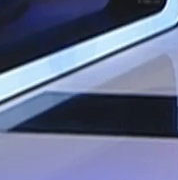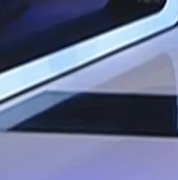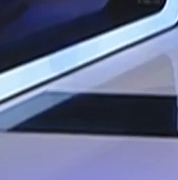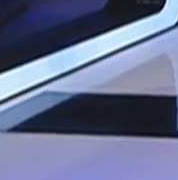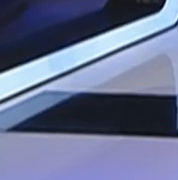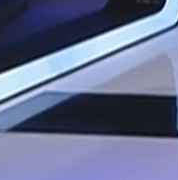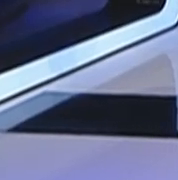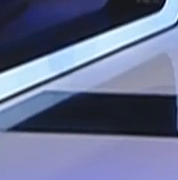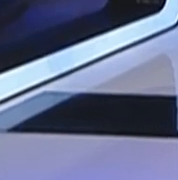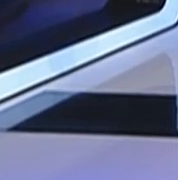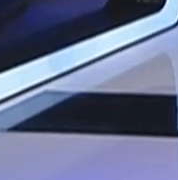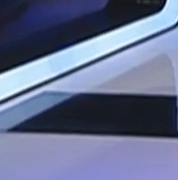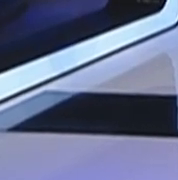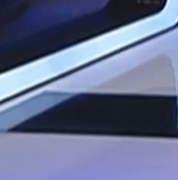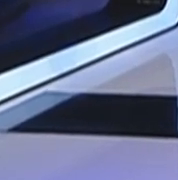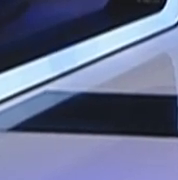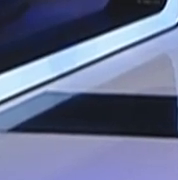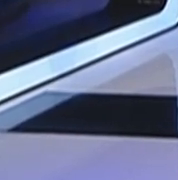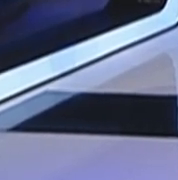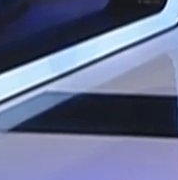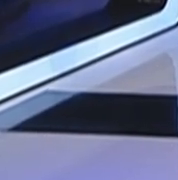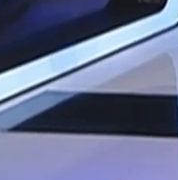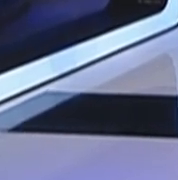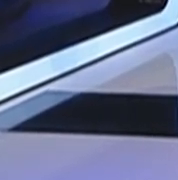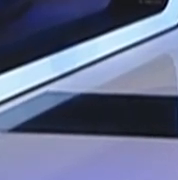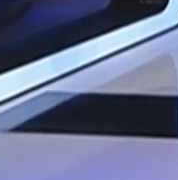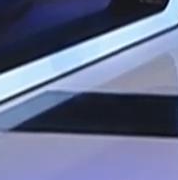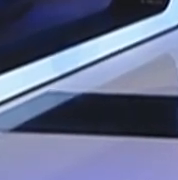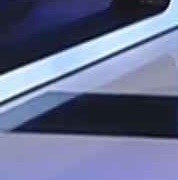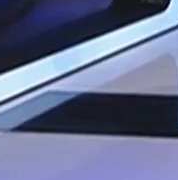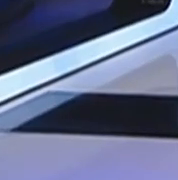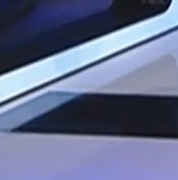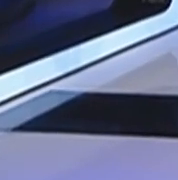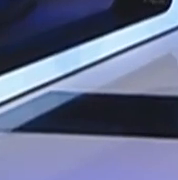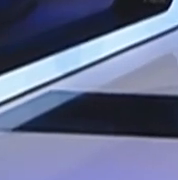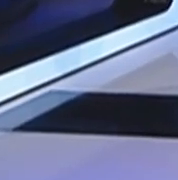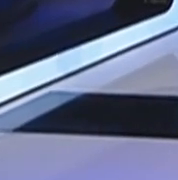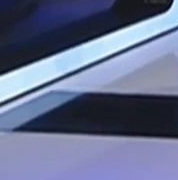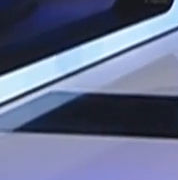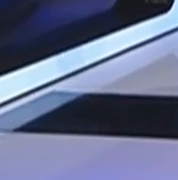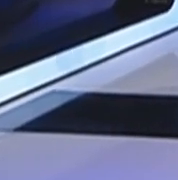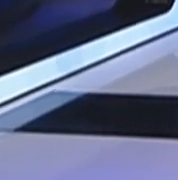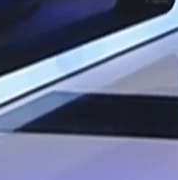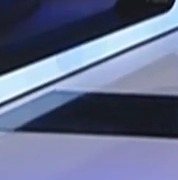ما اريد اصير يوما ما اريد